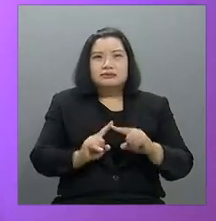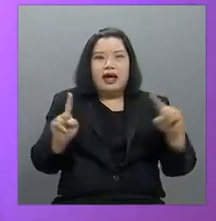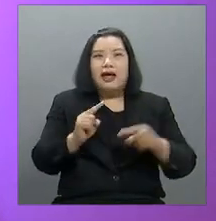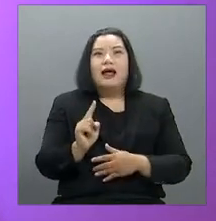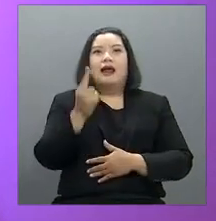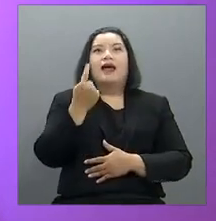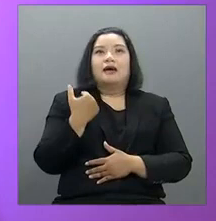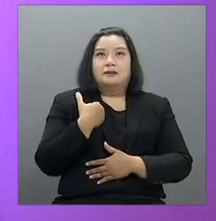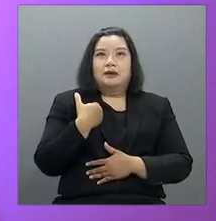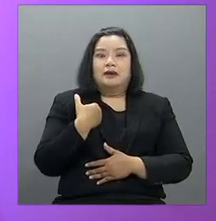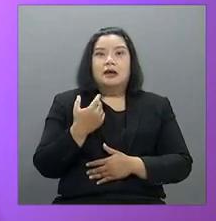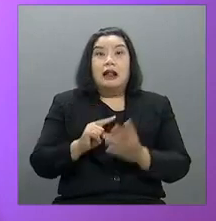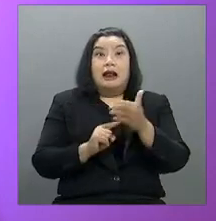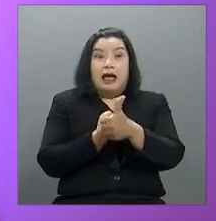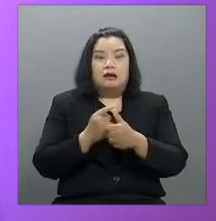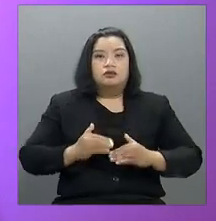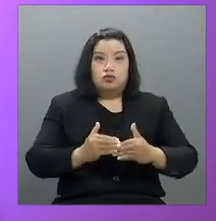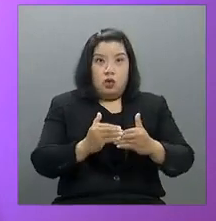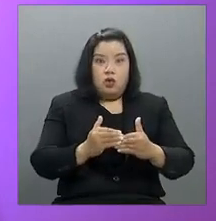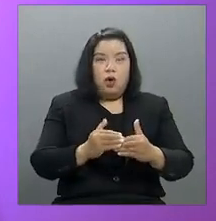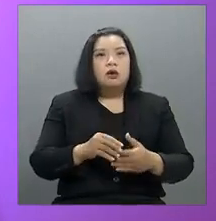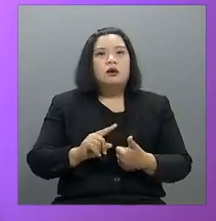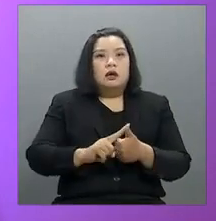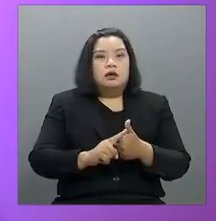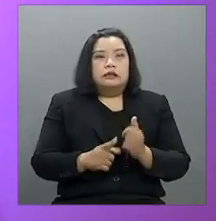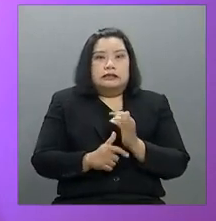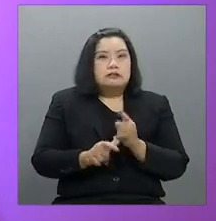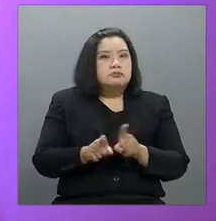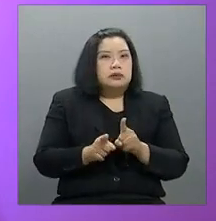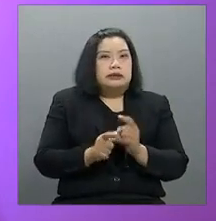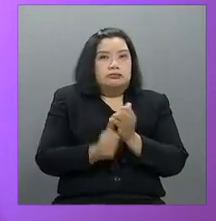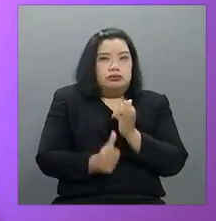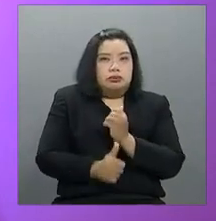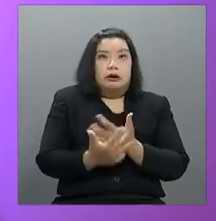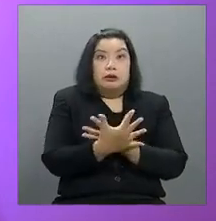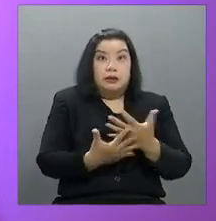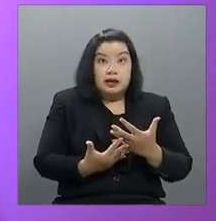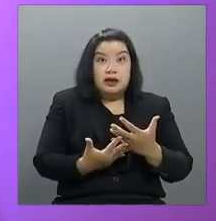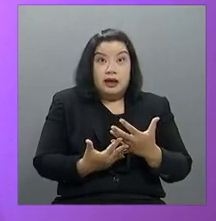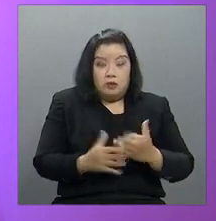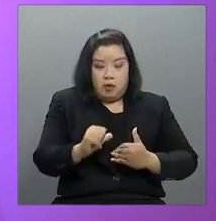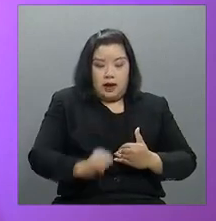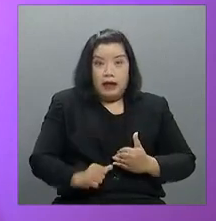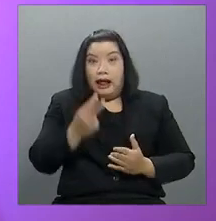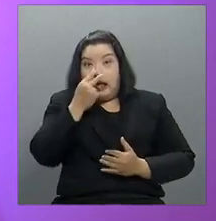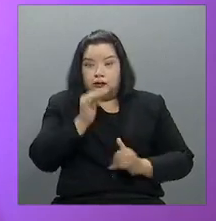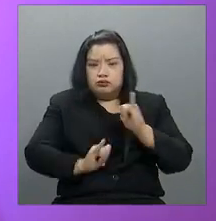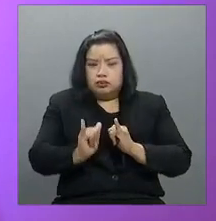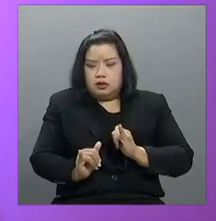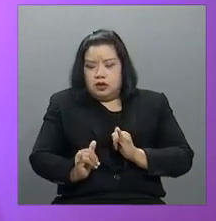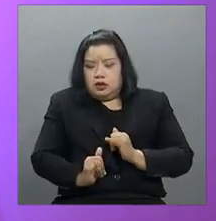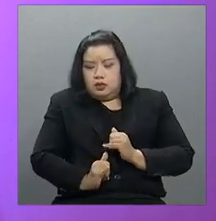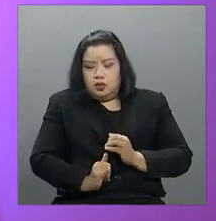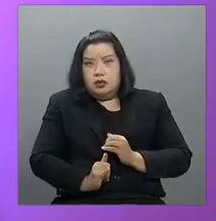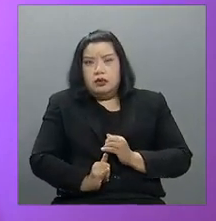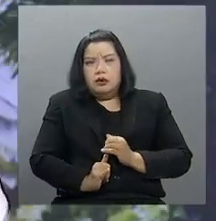ท้องเป็นเลือดเลือดไหลไม่หยุดไปผ่าตัดพบทารกอยู่ในท้องตัวอ่อนอยู่ในท้องเนี่ยฮะเหตุการณ์นี้มันเคยเกิดขึ้นแล้วมันเกิดขึ้นได้จากสา